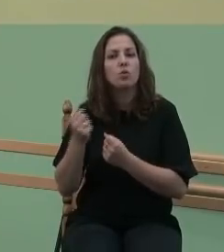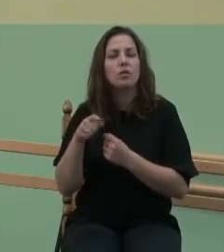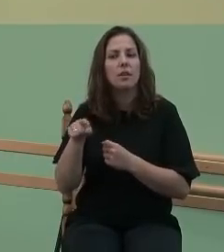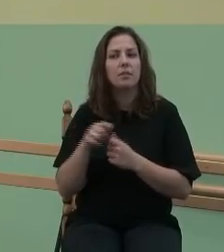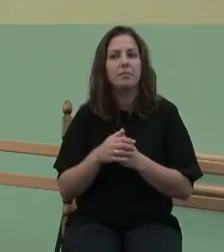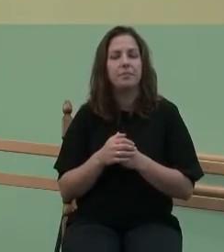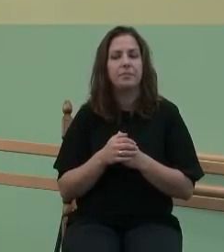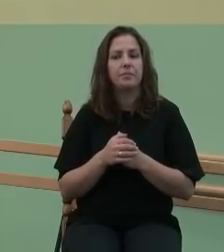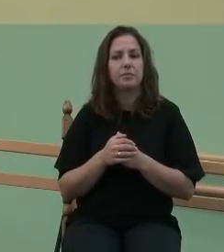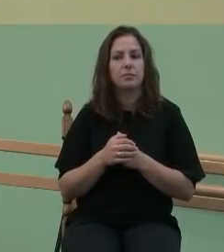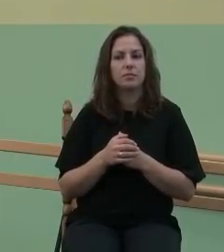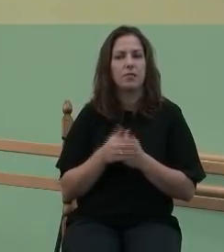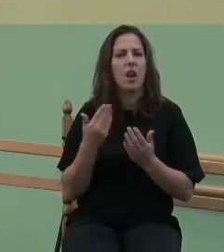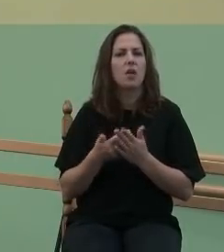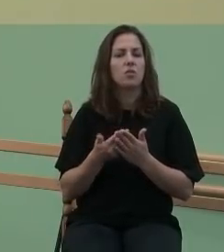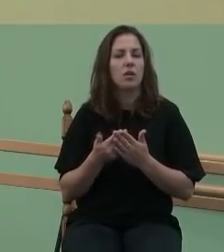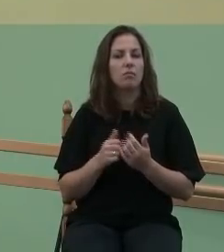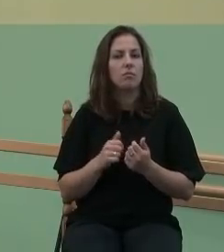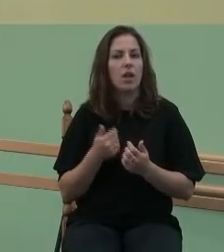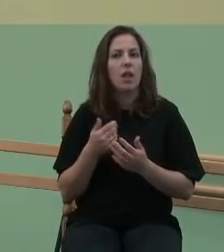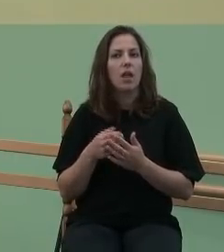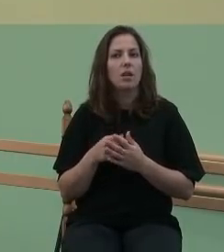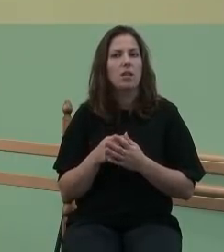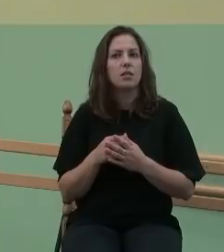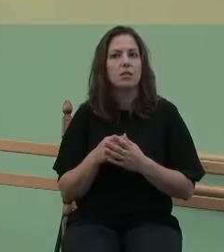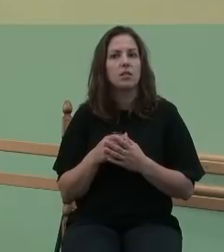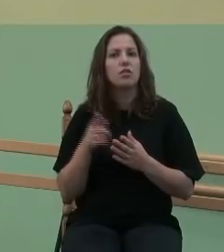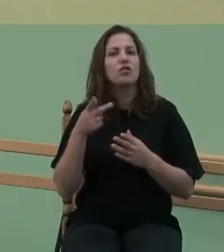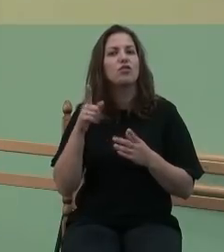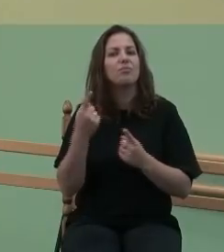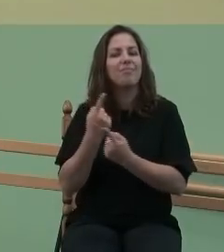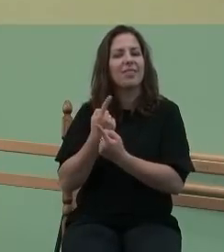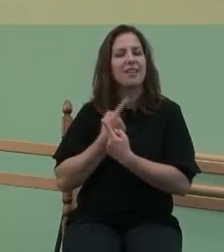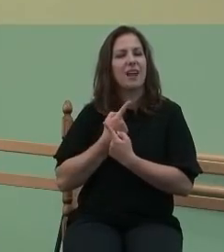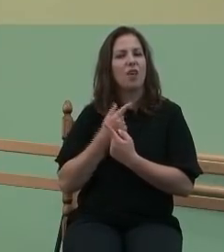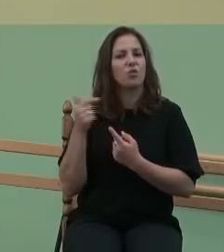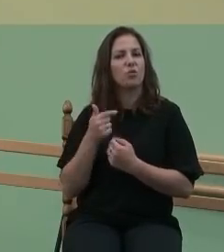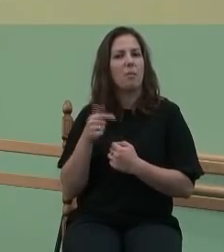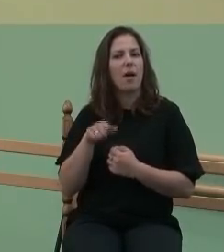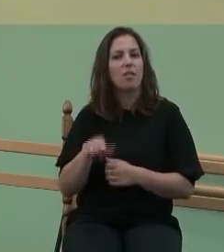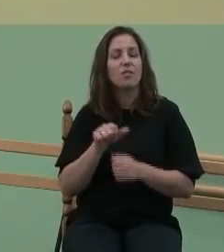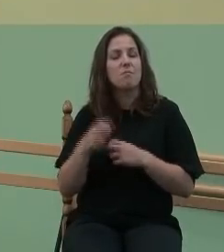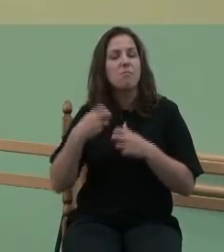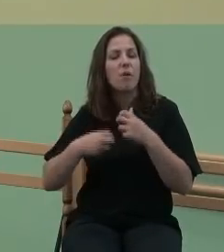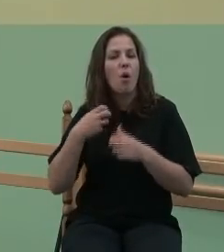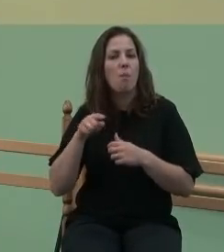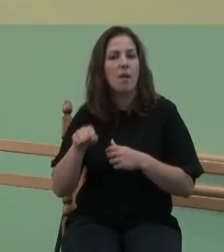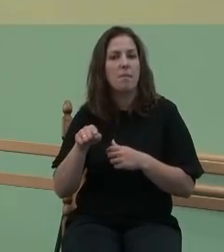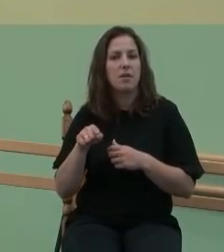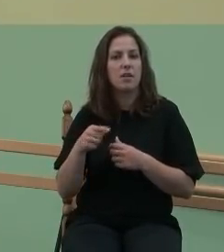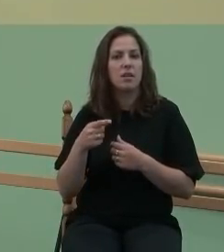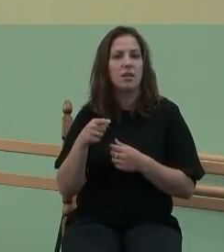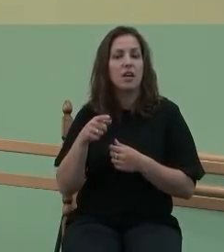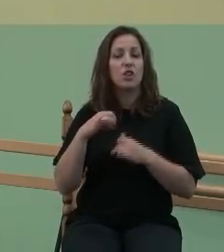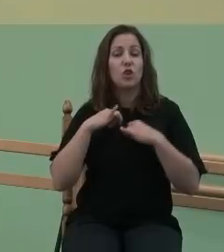kogokolwiek. Dlaczego? Dlatego, że chcę zachować niezależność. To jest problem, że przy